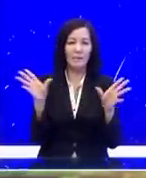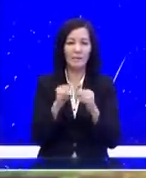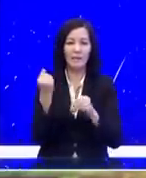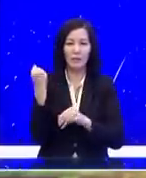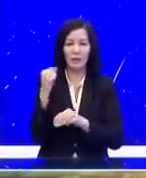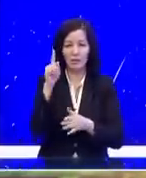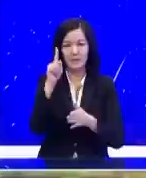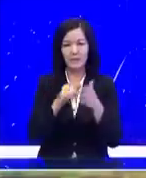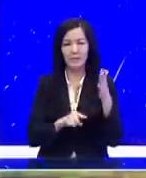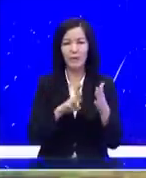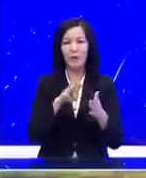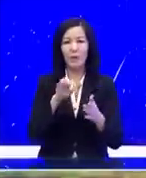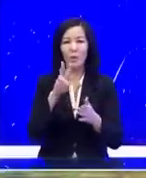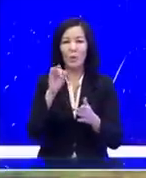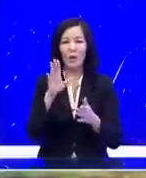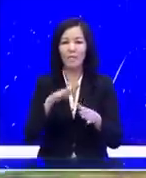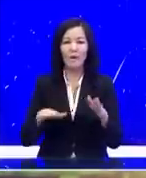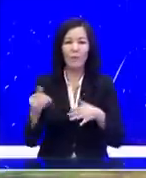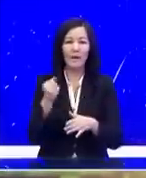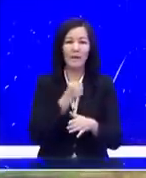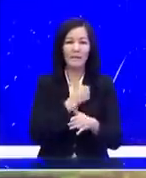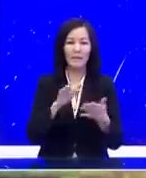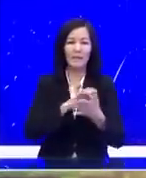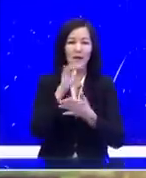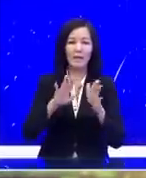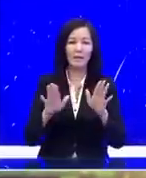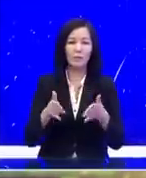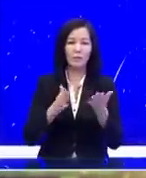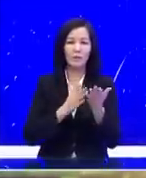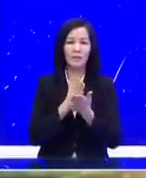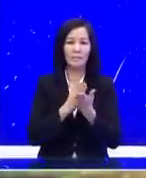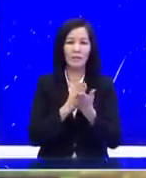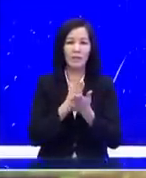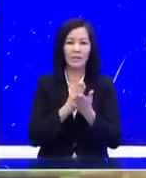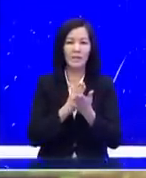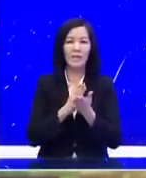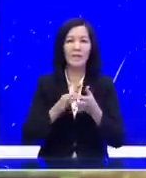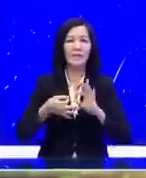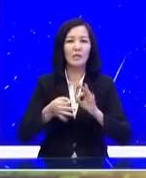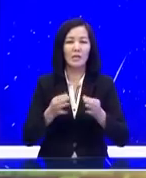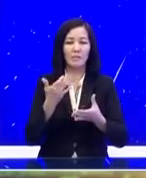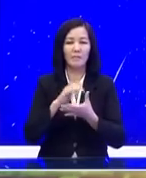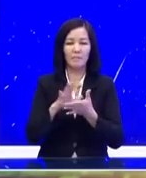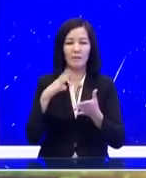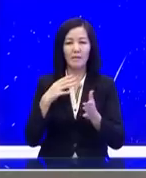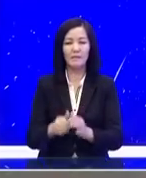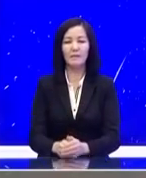еңсеретініне сенім білдірді. Қасым Жомарт Тоқаев аумақ әскерилерімен қаланың төтенше қызмет жағдайының жай жапсарымен